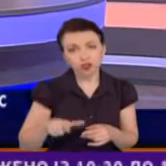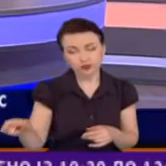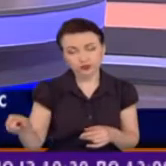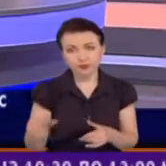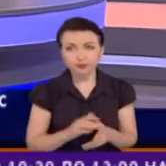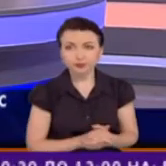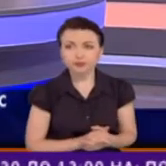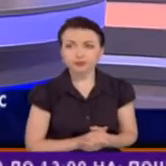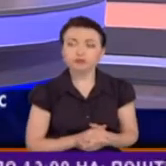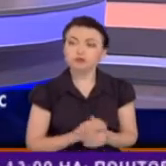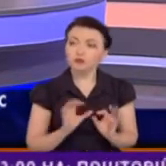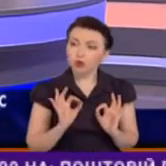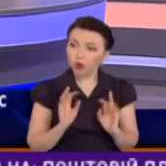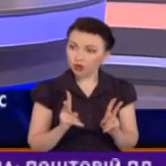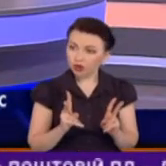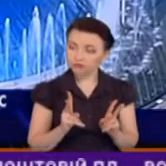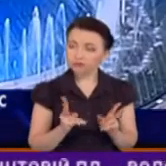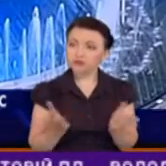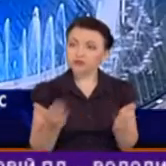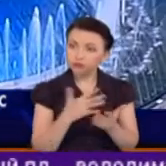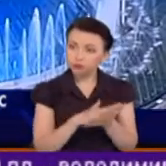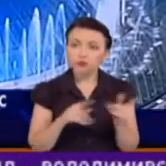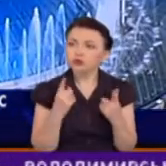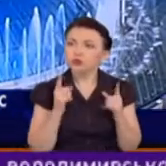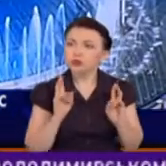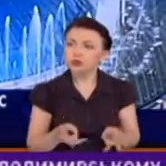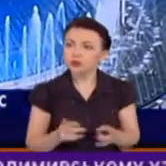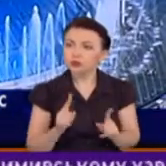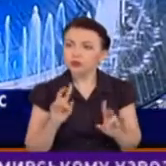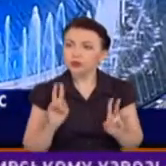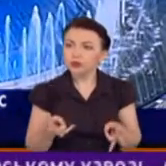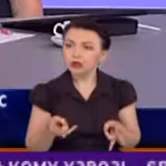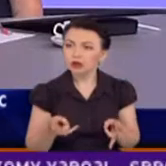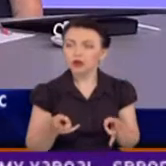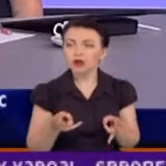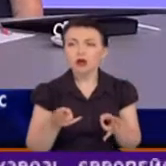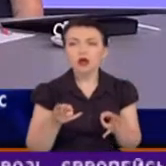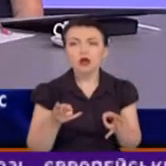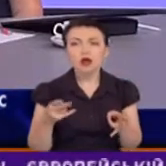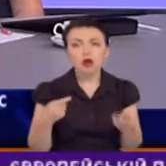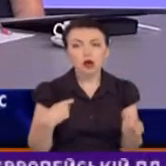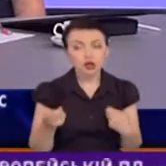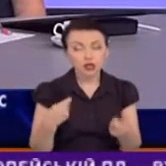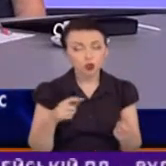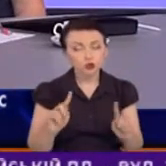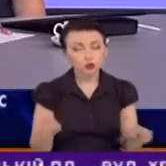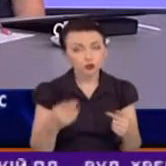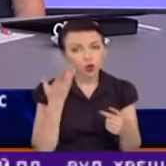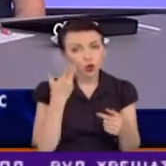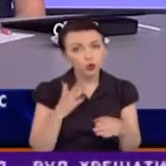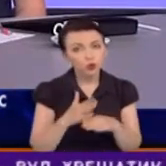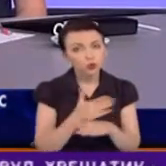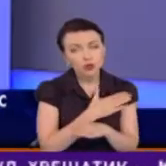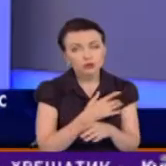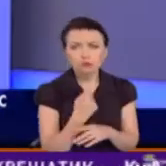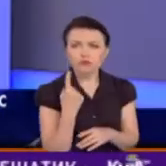А, окей, давайте продовжуйте. Чому біди? Тому що ринок створюється тоді, коли усувається